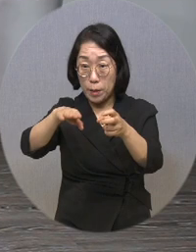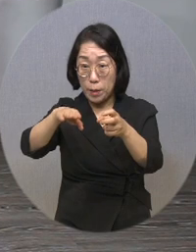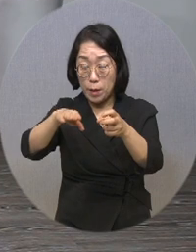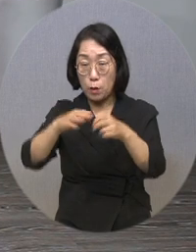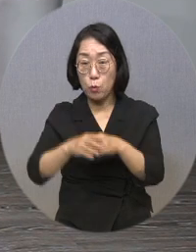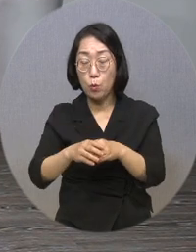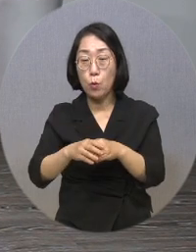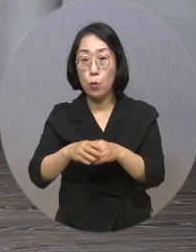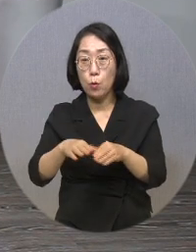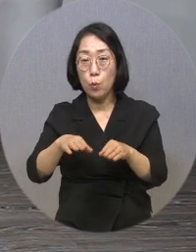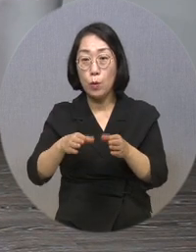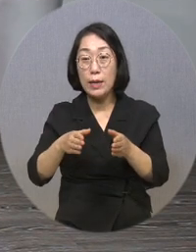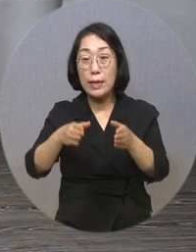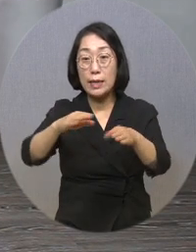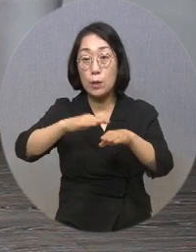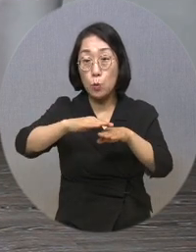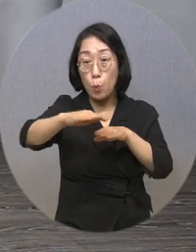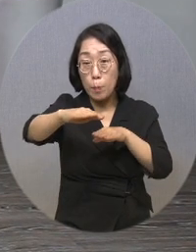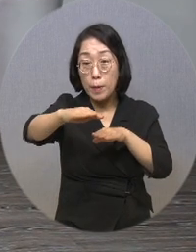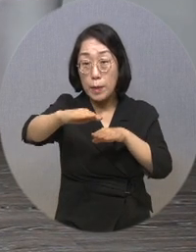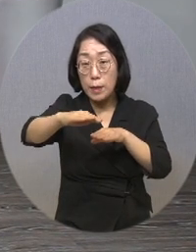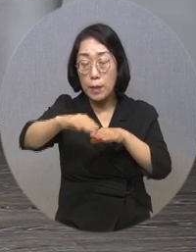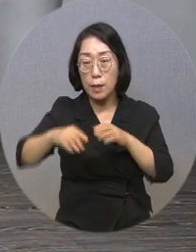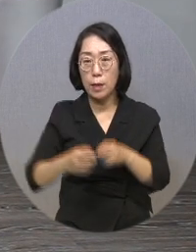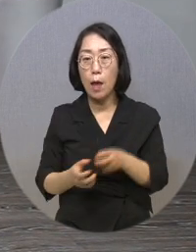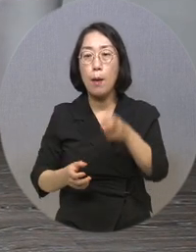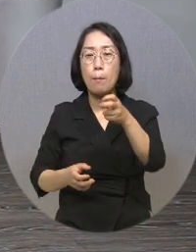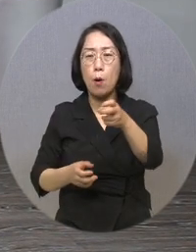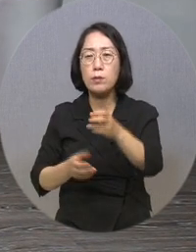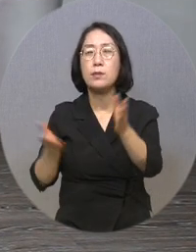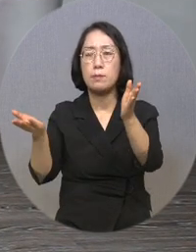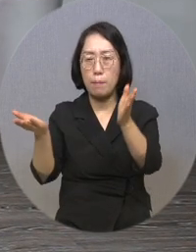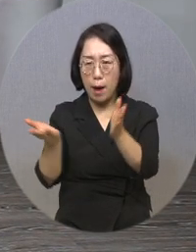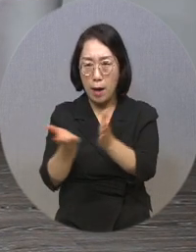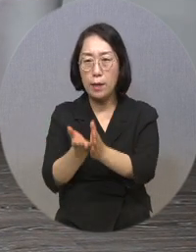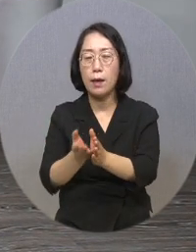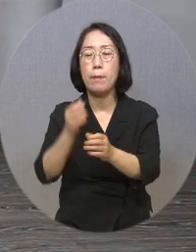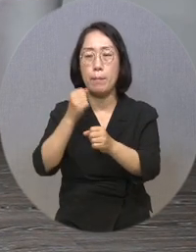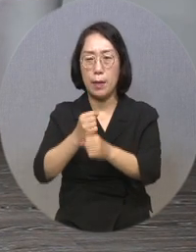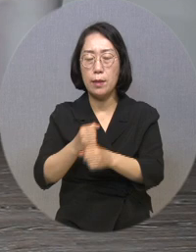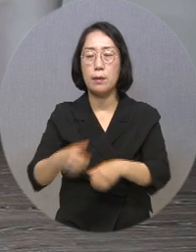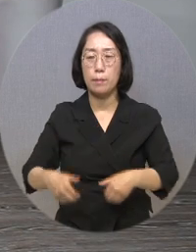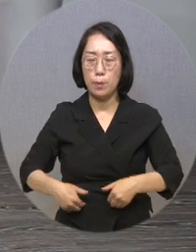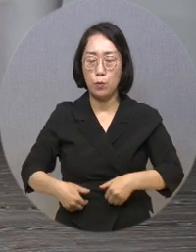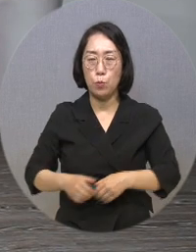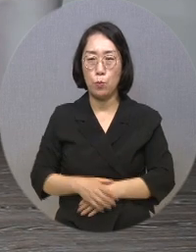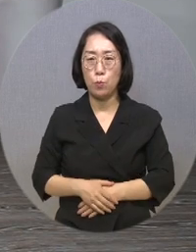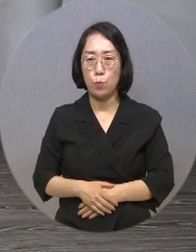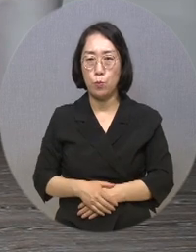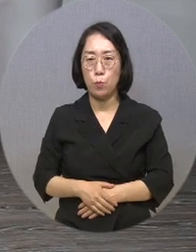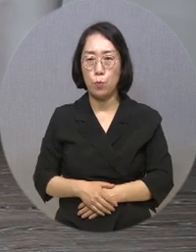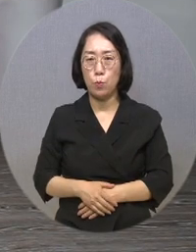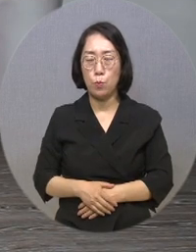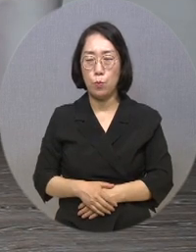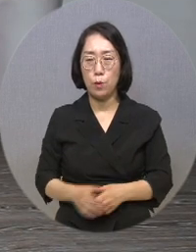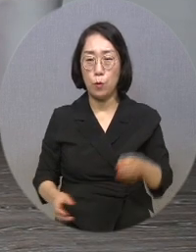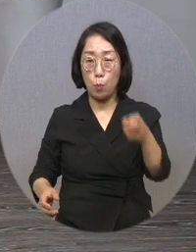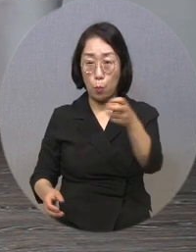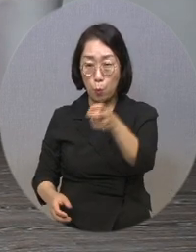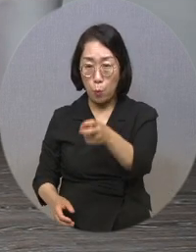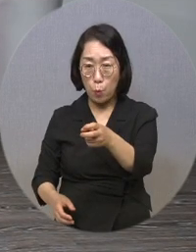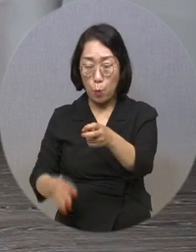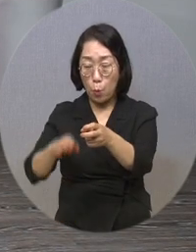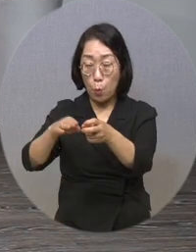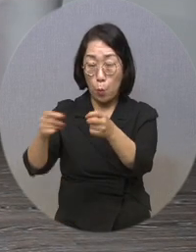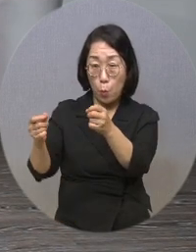높이를 규격화해라. 저상버스에 맞게 규격화를 해야 정말 이 네, 장애인의 교통권을 확보할